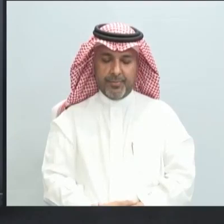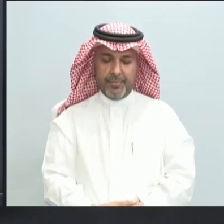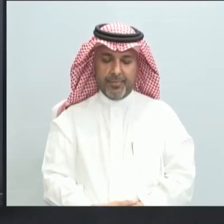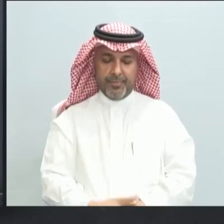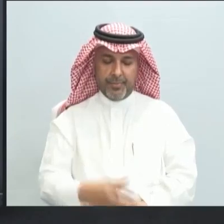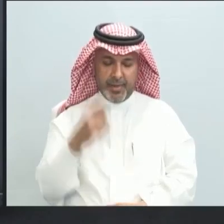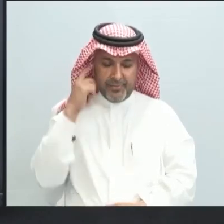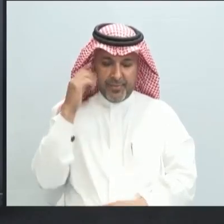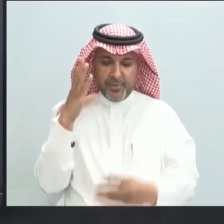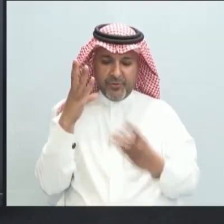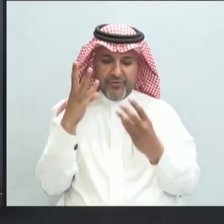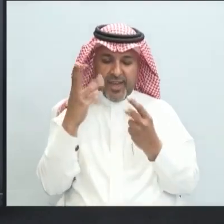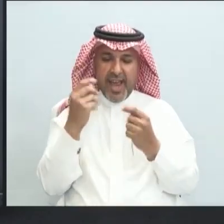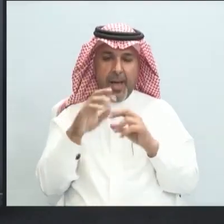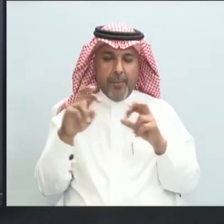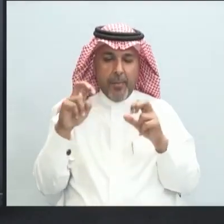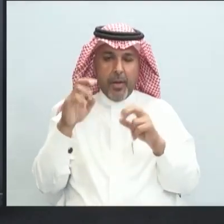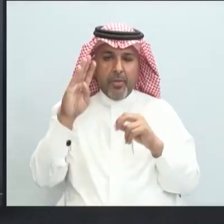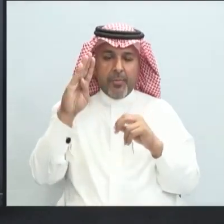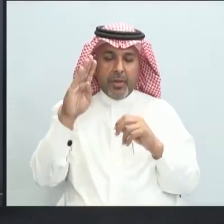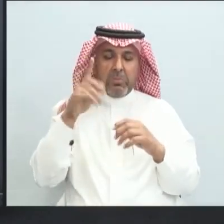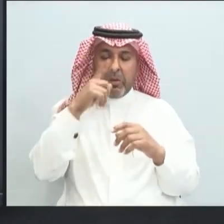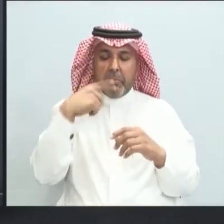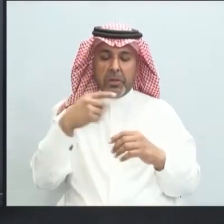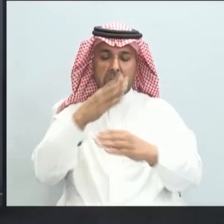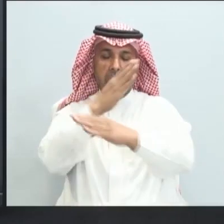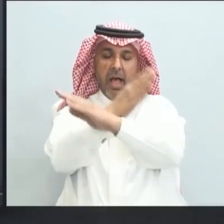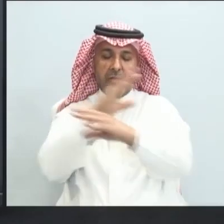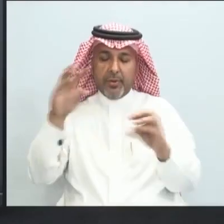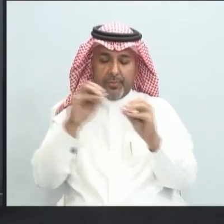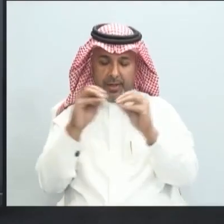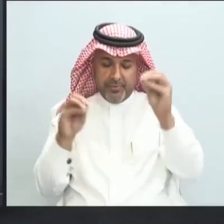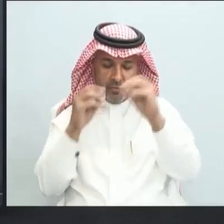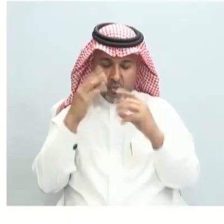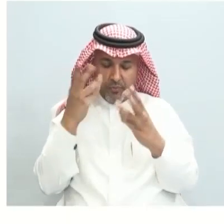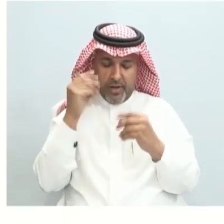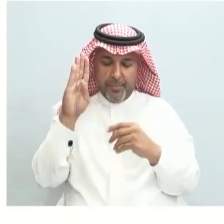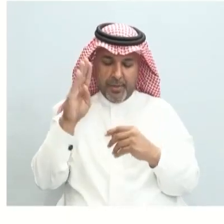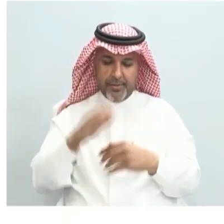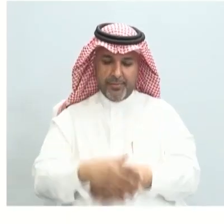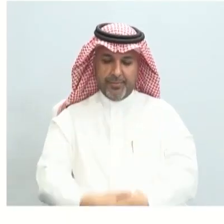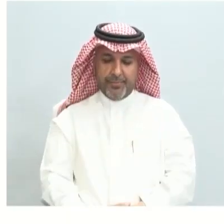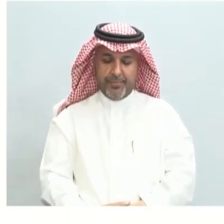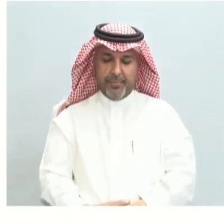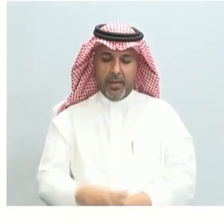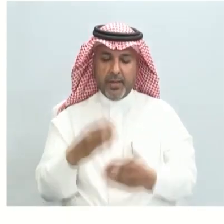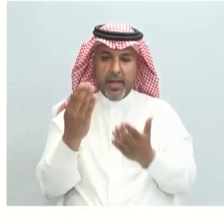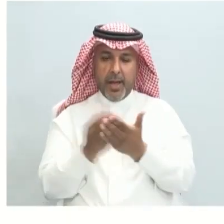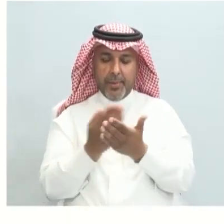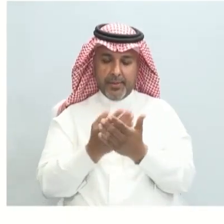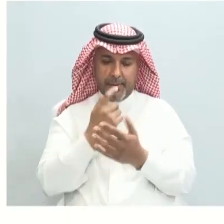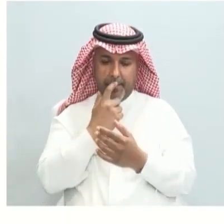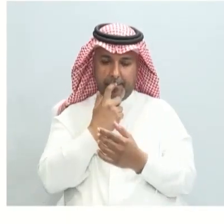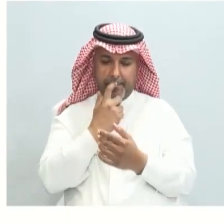باقي إني أعرف البي أسوي ضرب الطرفين في الوسطين وأوجد قيمة البي. لو حبيت إني أمثلها بيانيًا، طبعًا